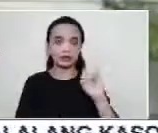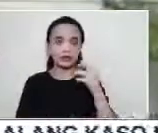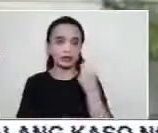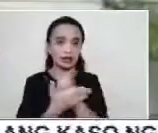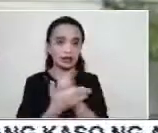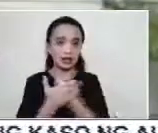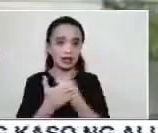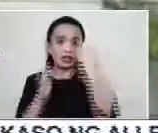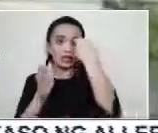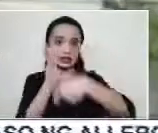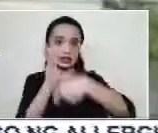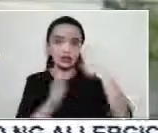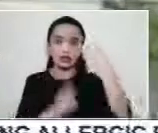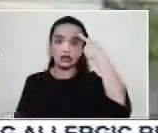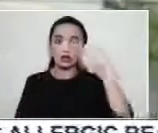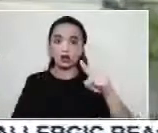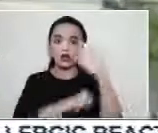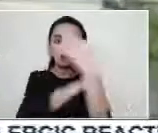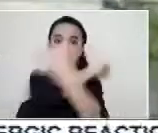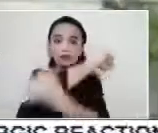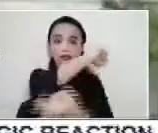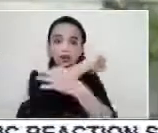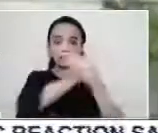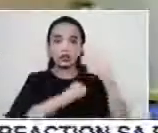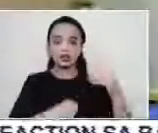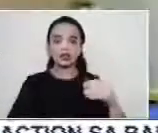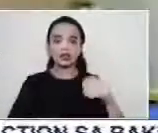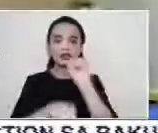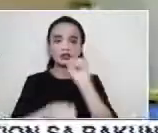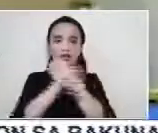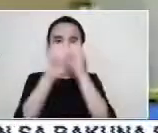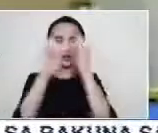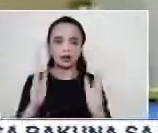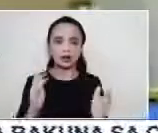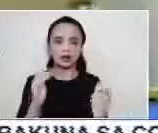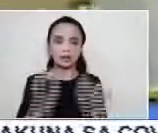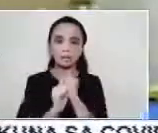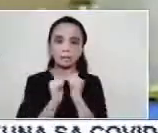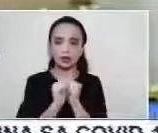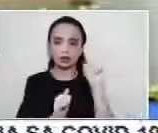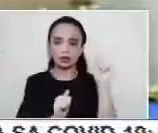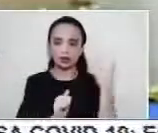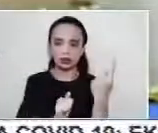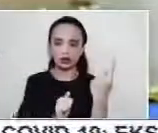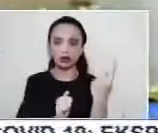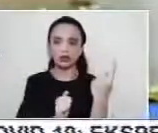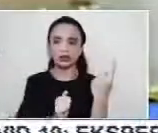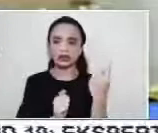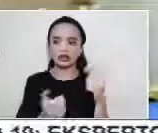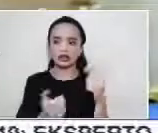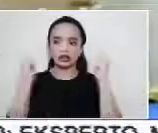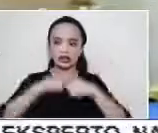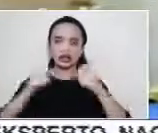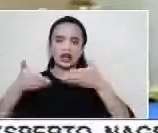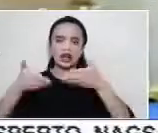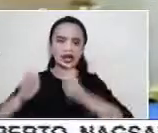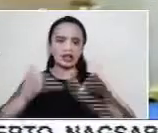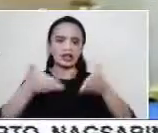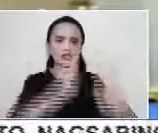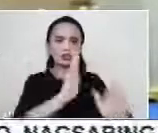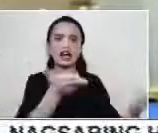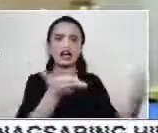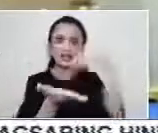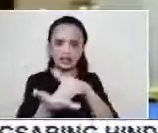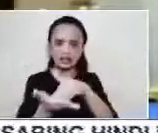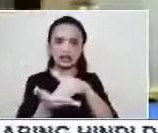natin yan, eh atin pang bibigyan ng buwis. Una nang sinabi ni House Ways and Means Panel Chairperson Joey